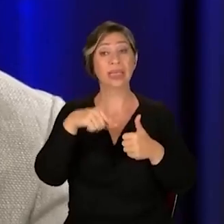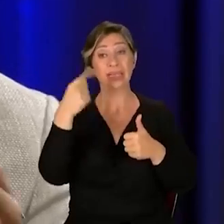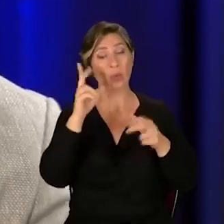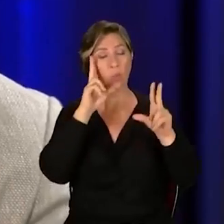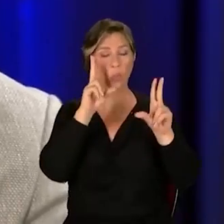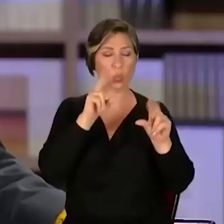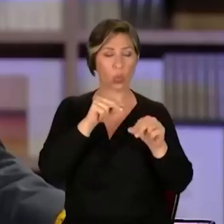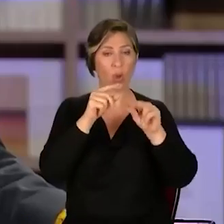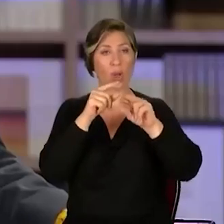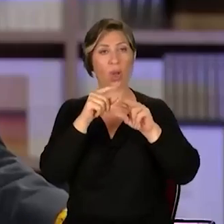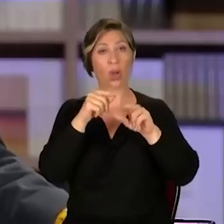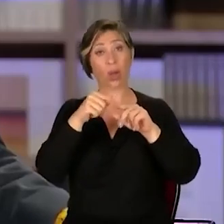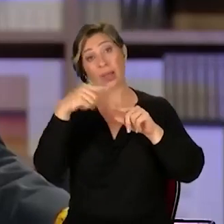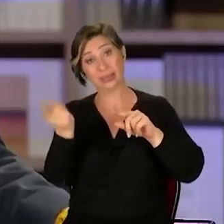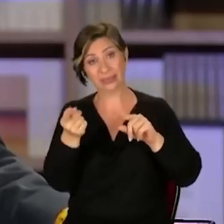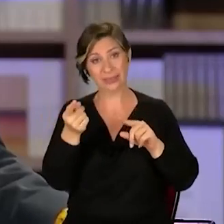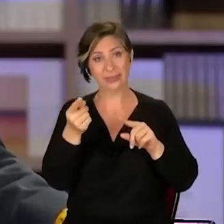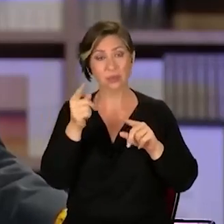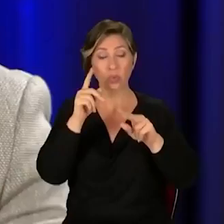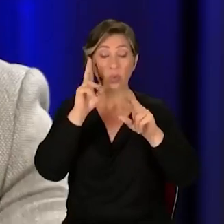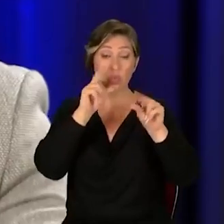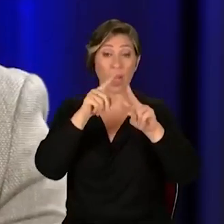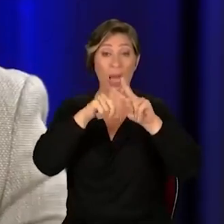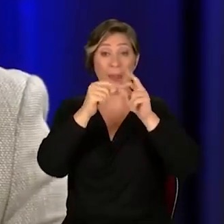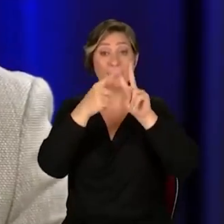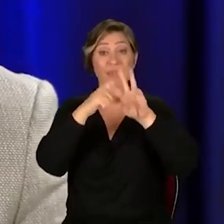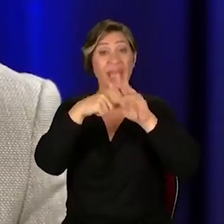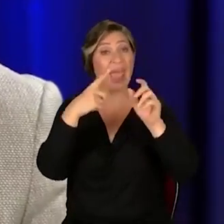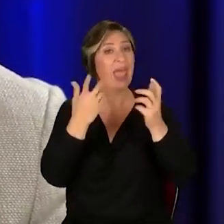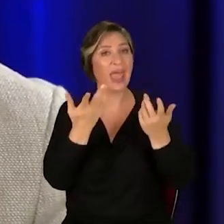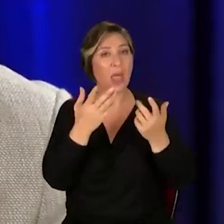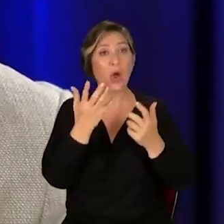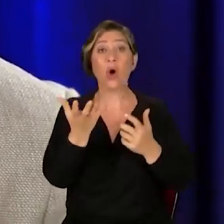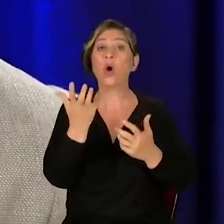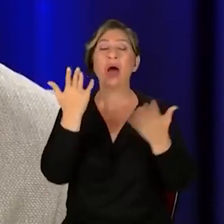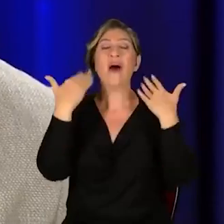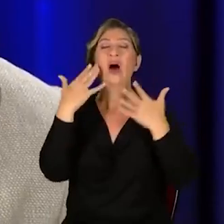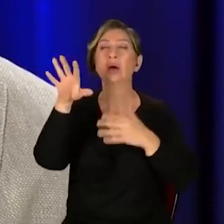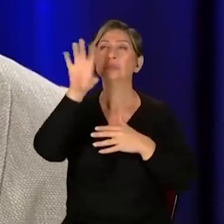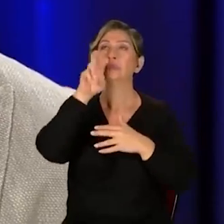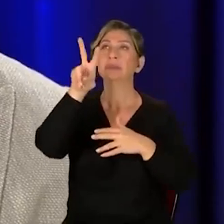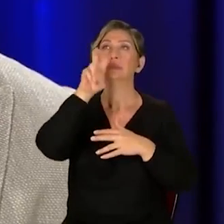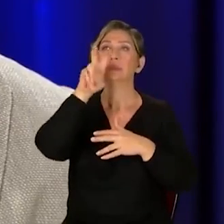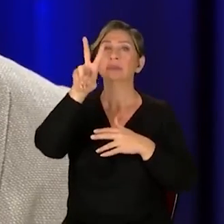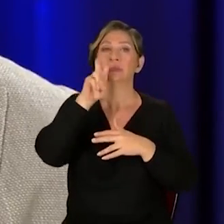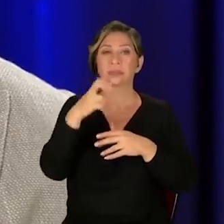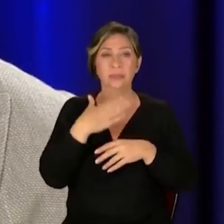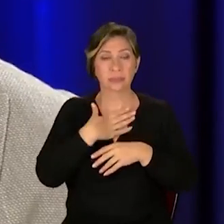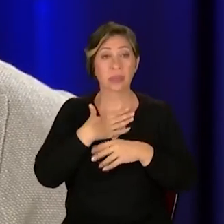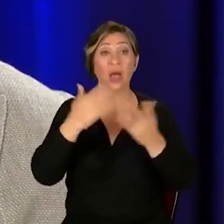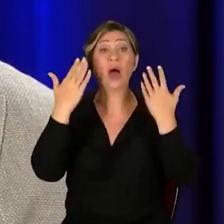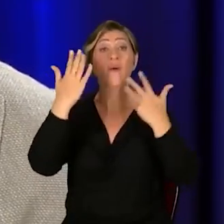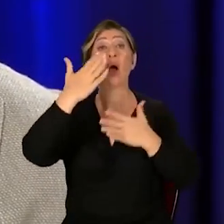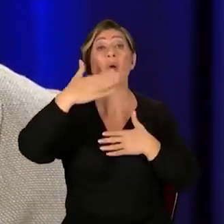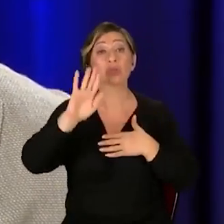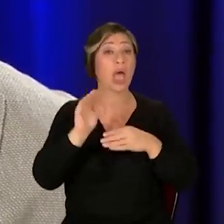apne, uykunun ötesinde. Bakın uyku apnedeki en önemli bizim için sıkıntı şu, oksijen. Biz oksijenle yaşayan varlıklarız. Oksijen